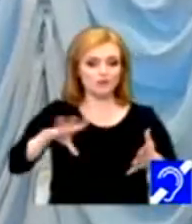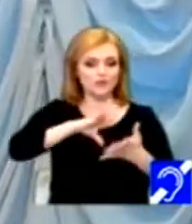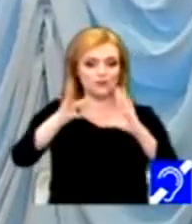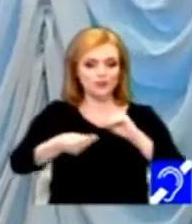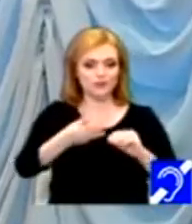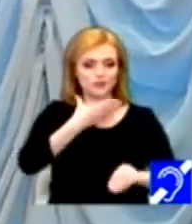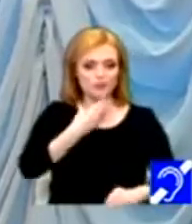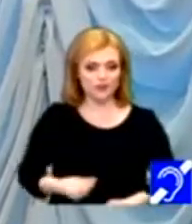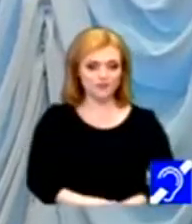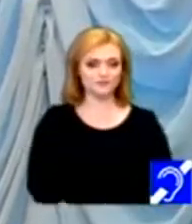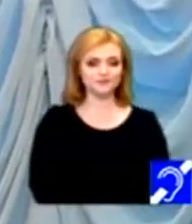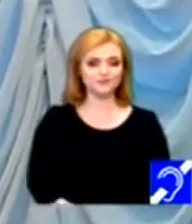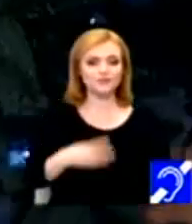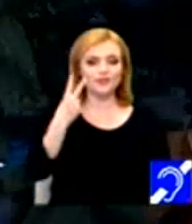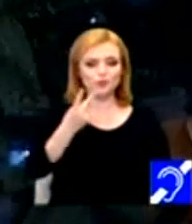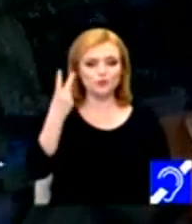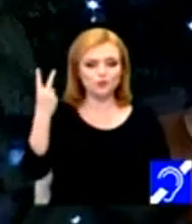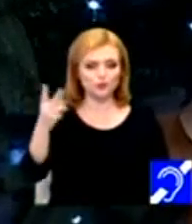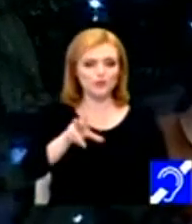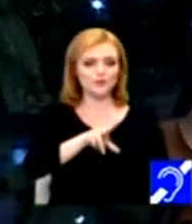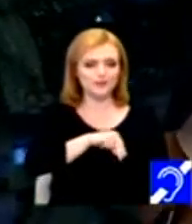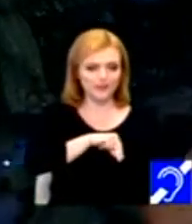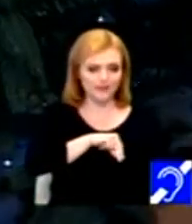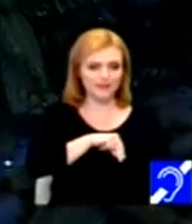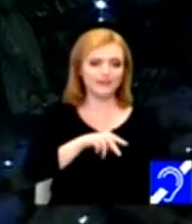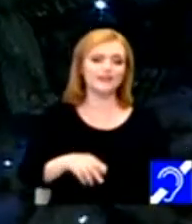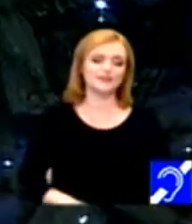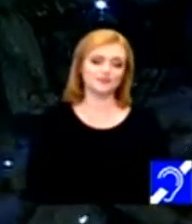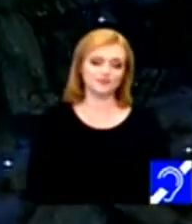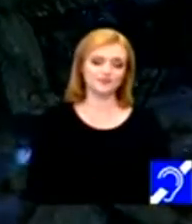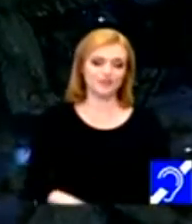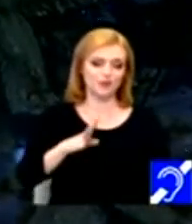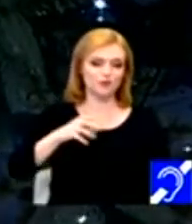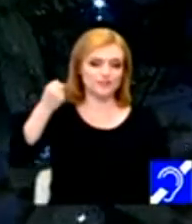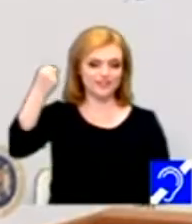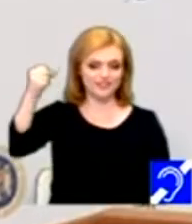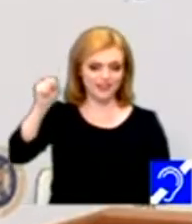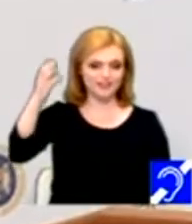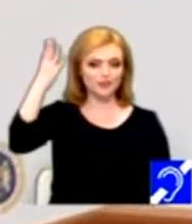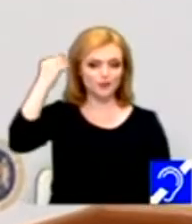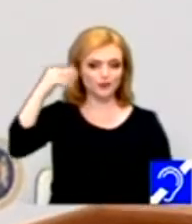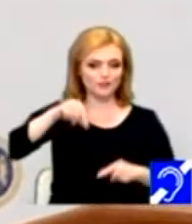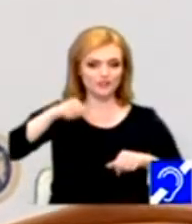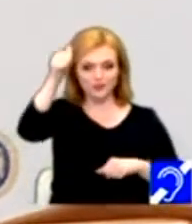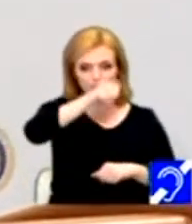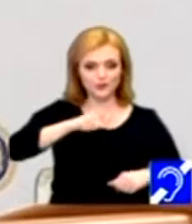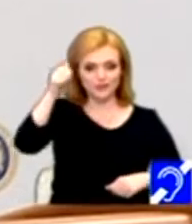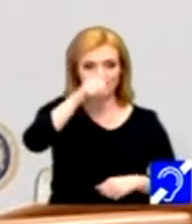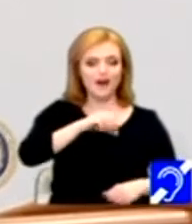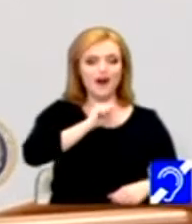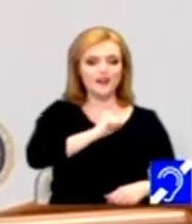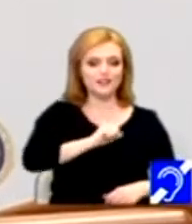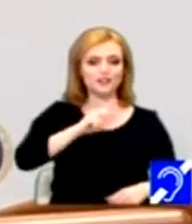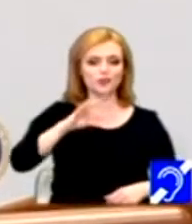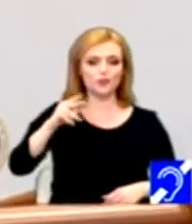22 de medalii și premii din cele 49 de distincții câștigate de elevii bazarabeni în acest an. Alexandru Lopotencu a venit acasă